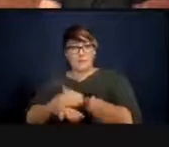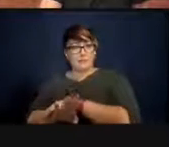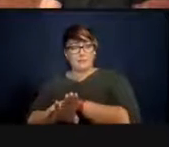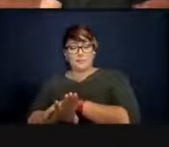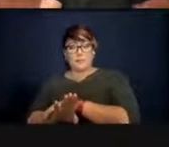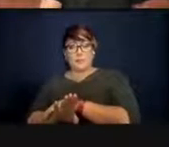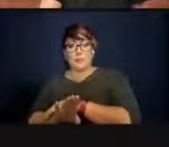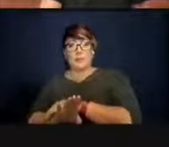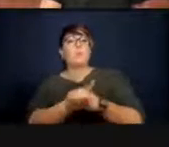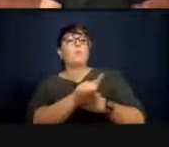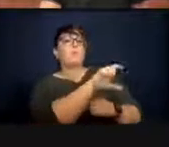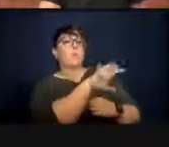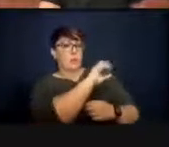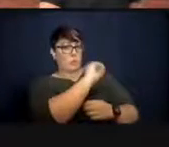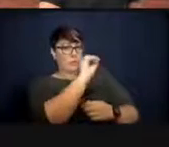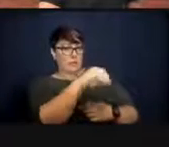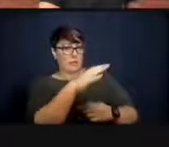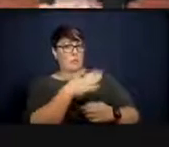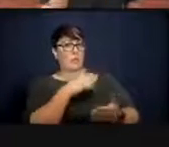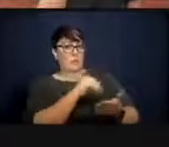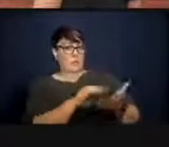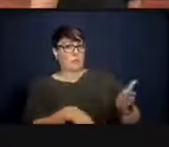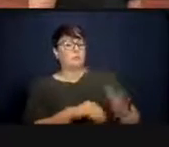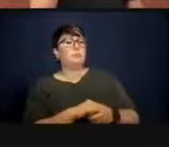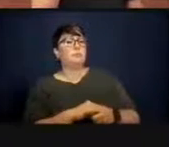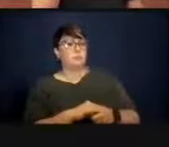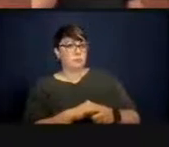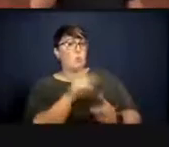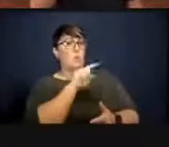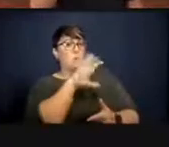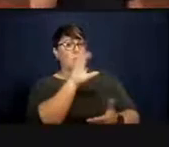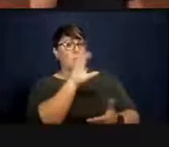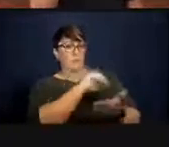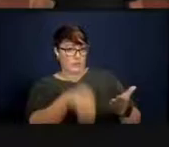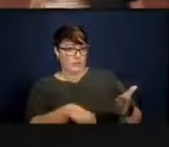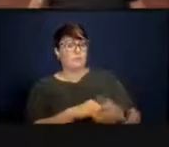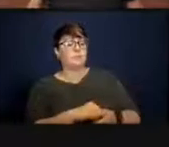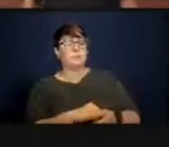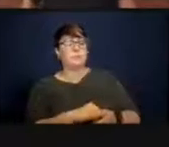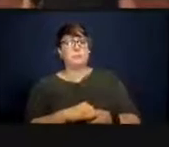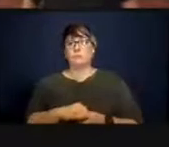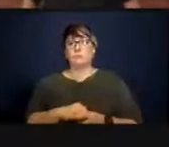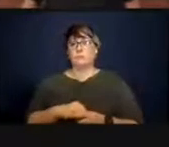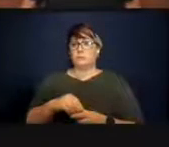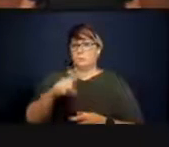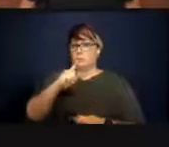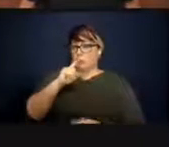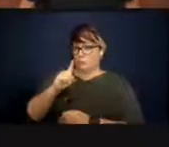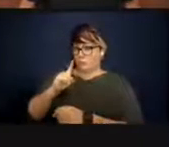بالتوازي نعني هذا هو نسبة 100% من الطلاب. إذن